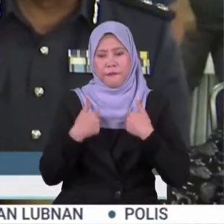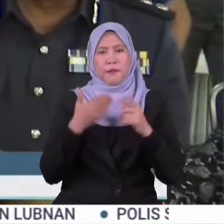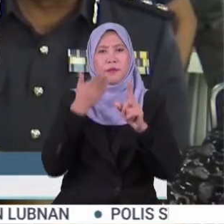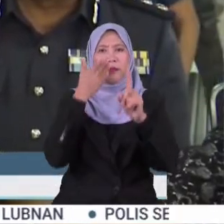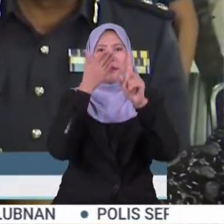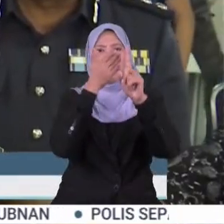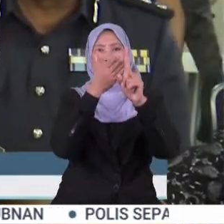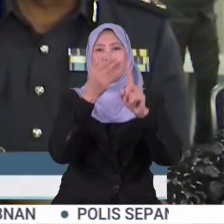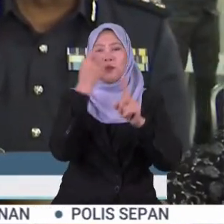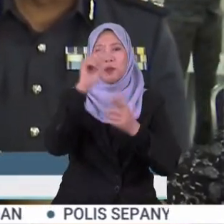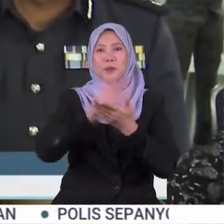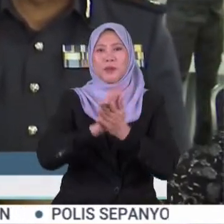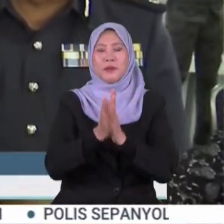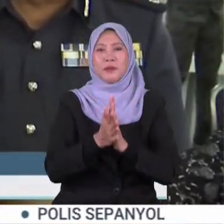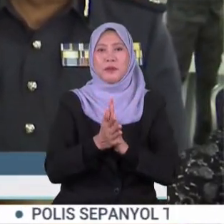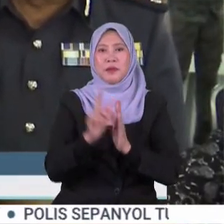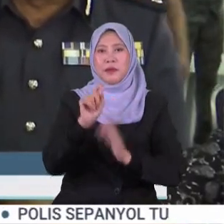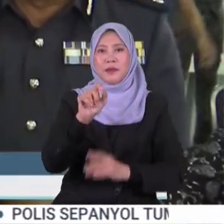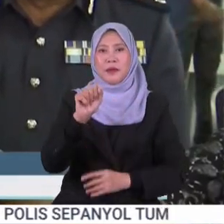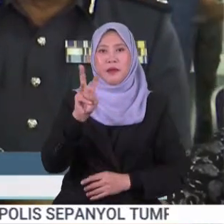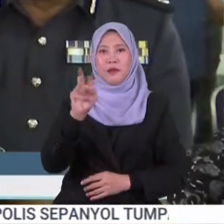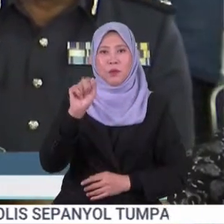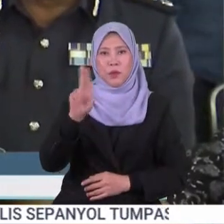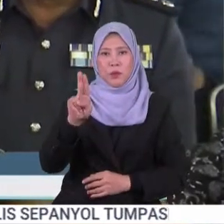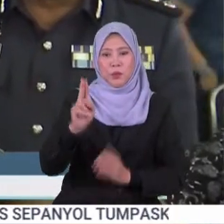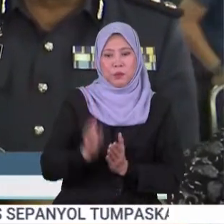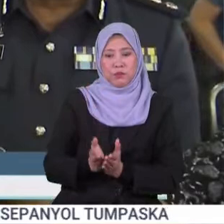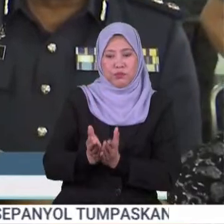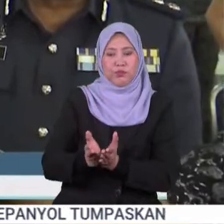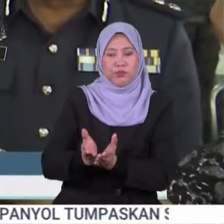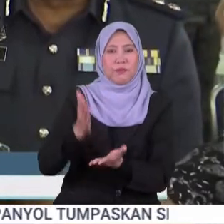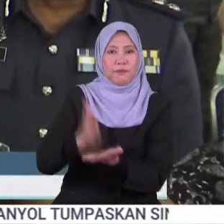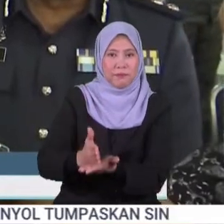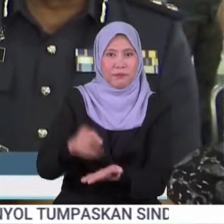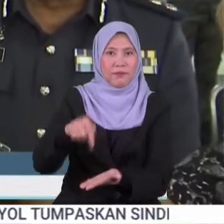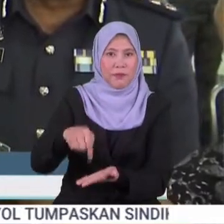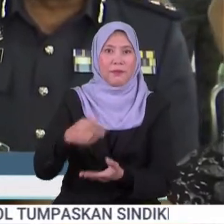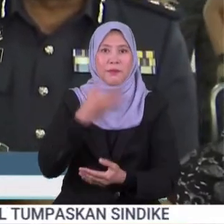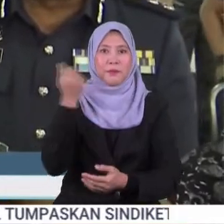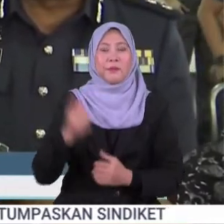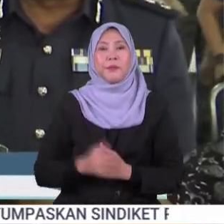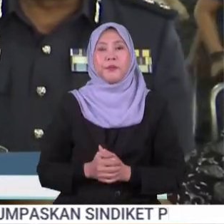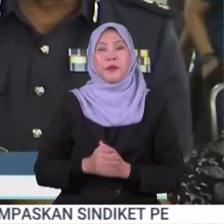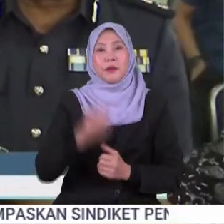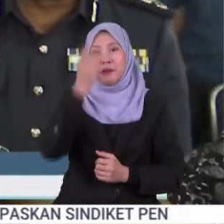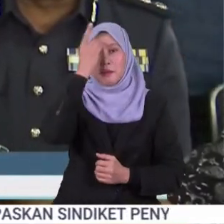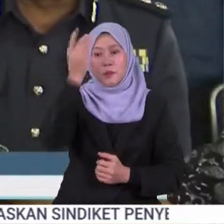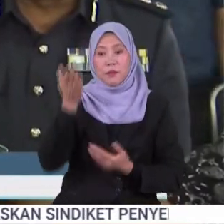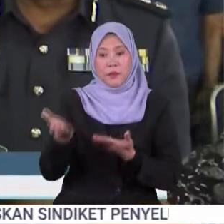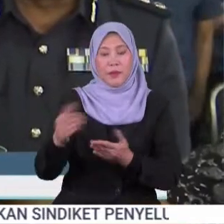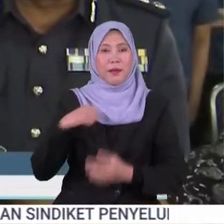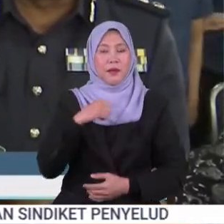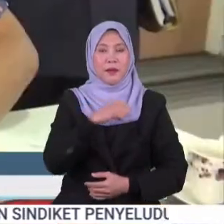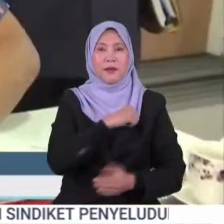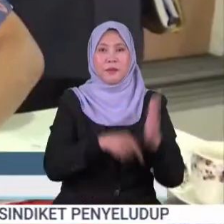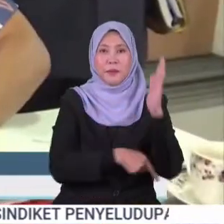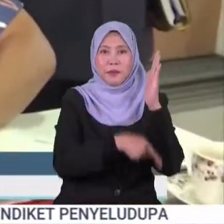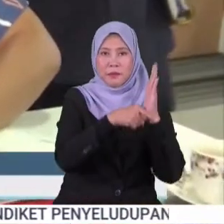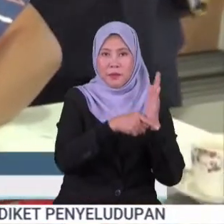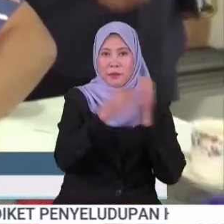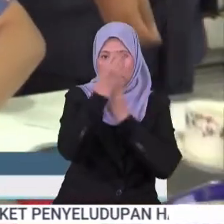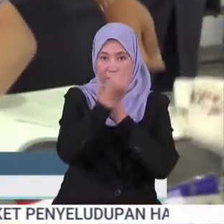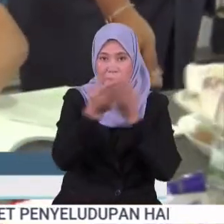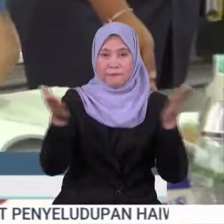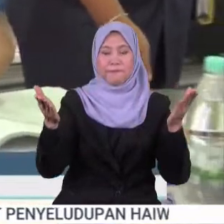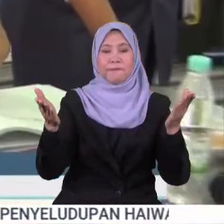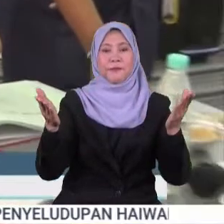ya untuk menjadikan Tawau Port free zone. Datuk Muhammad Suryadi yang juga ahli Parlimen Kelabakan